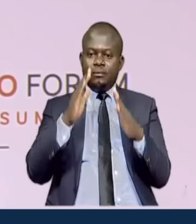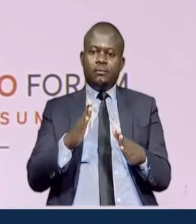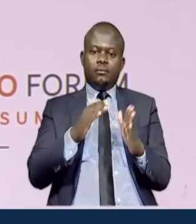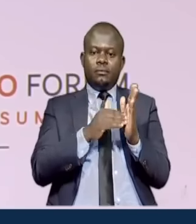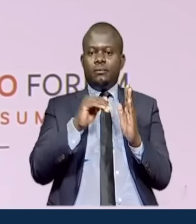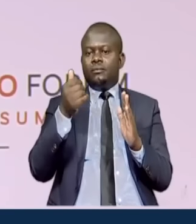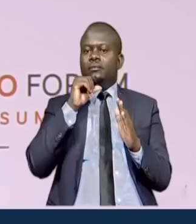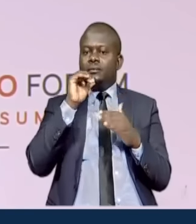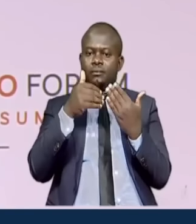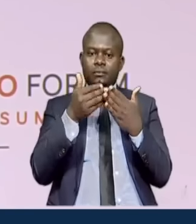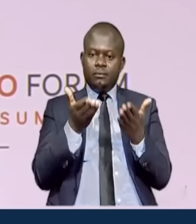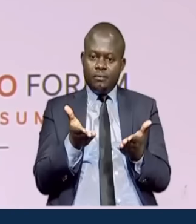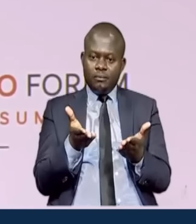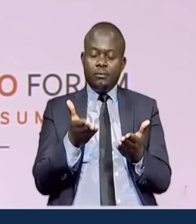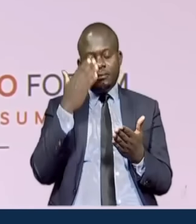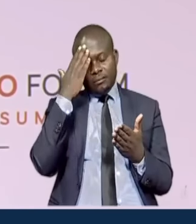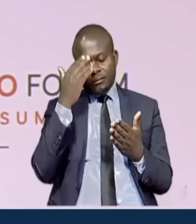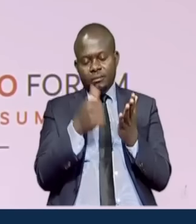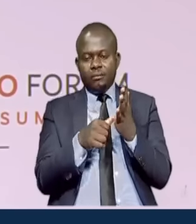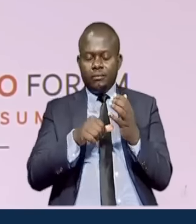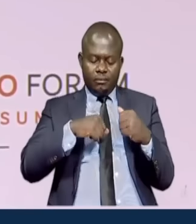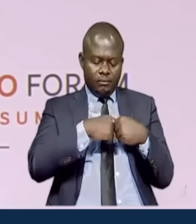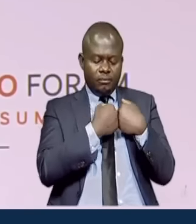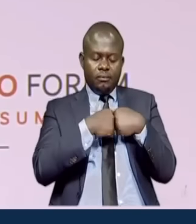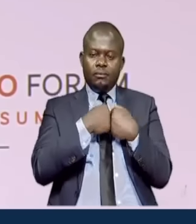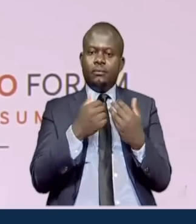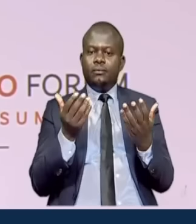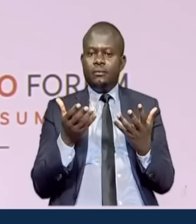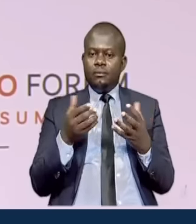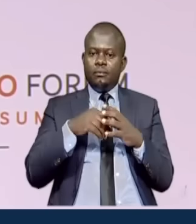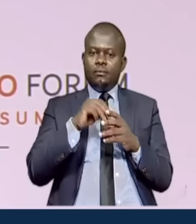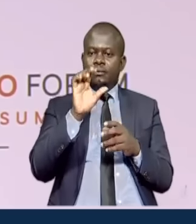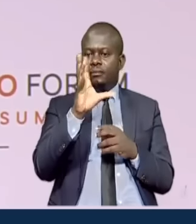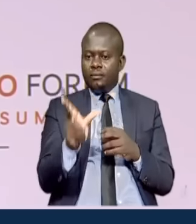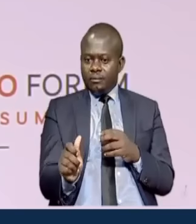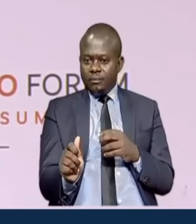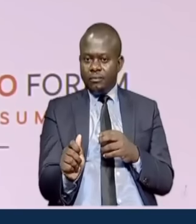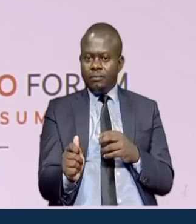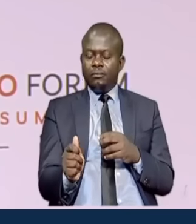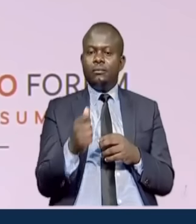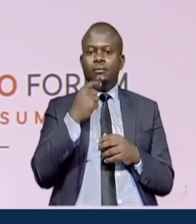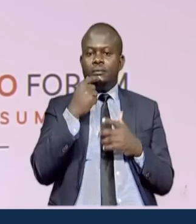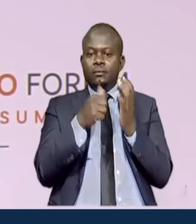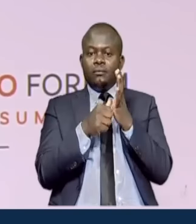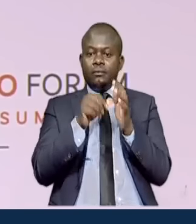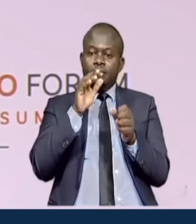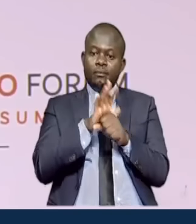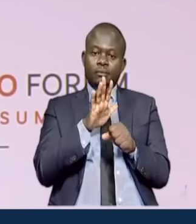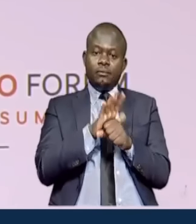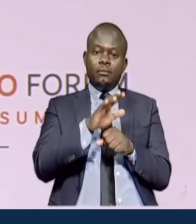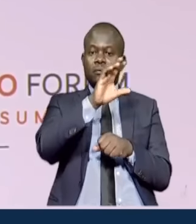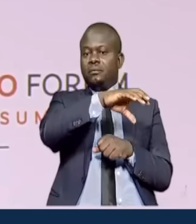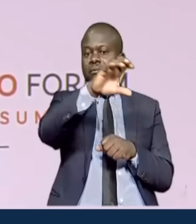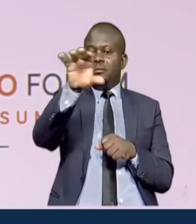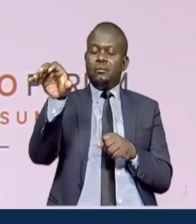n'abandi batari hano bamenye ibibazo duhanganye nabyo ku mugabane wacu hari ibibazo byinshi hirya no hino ku